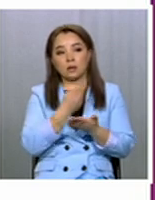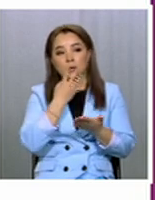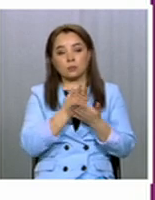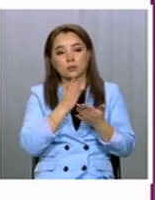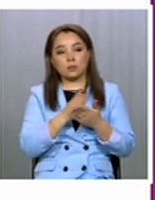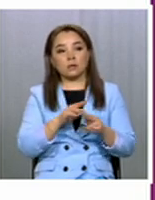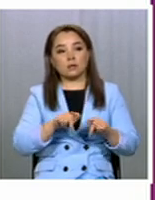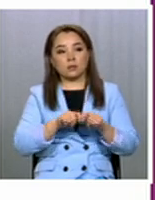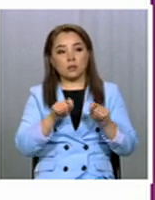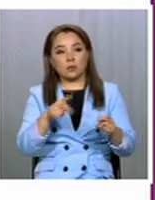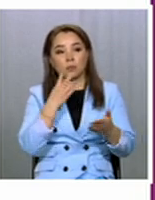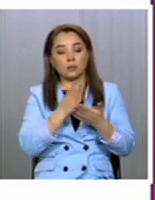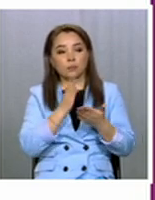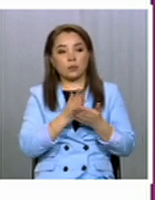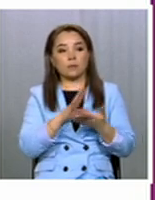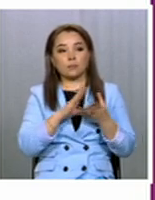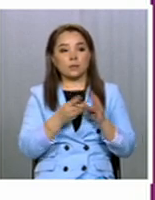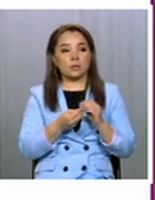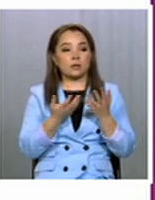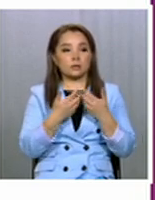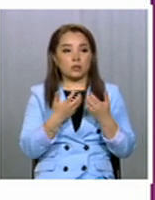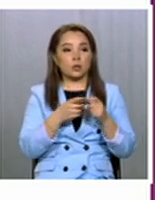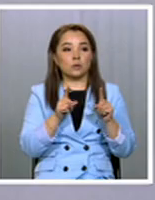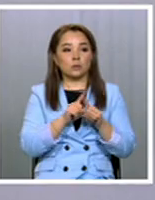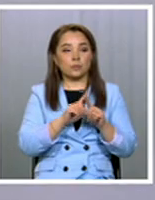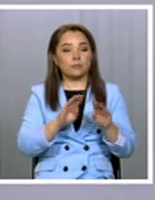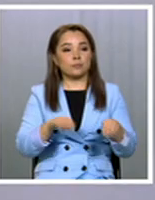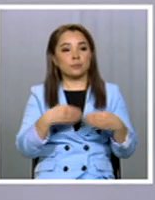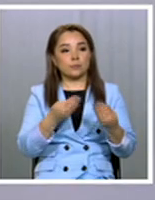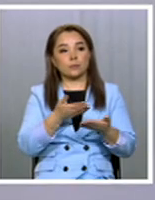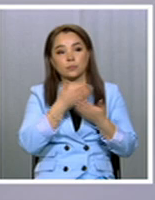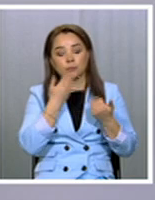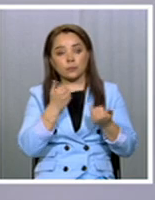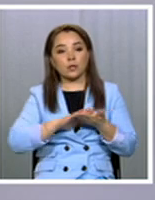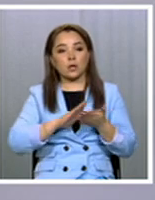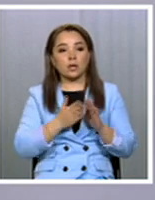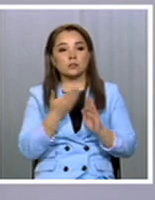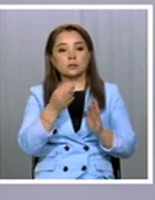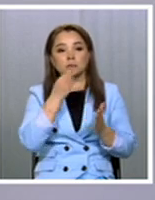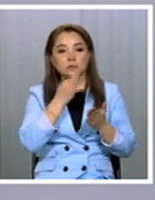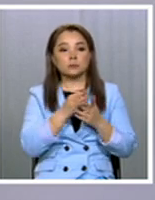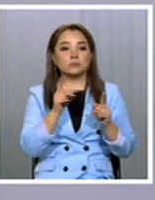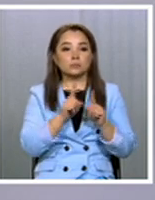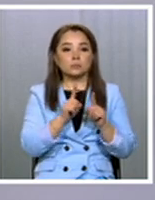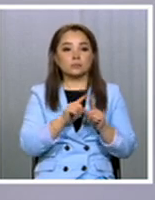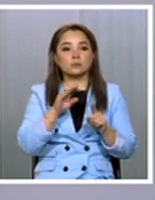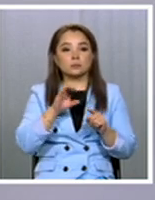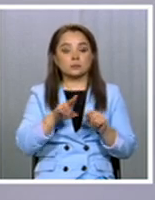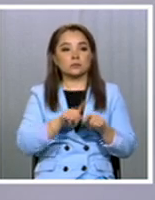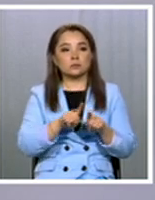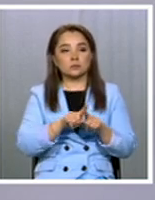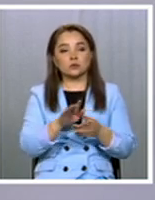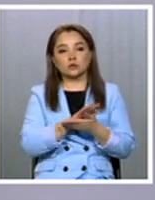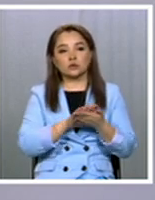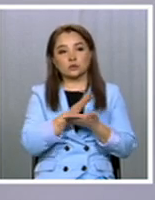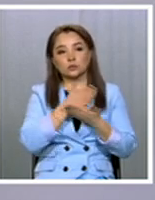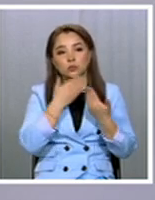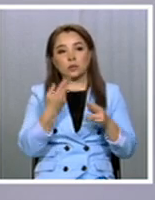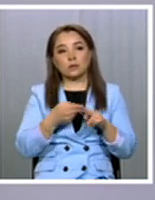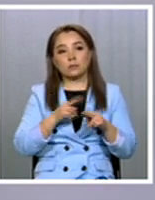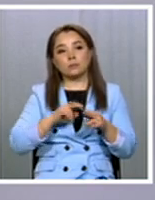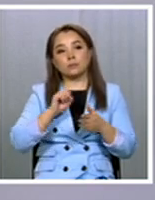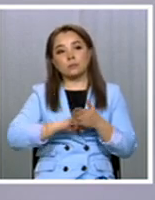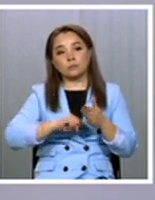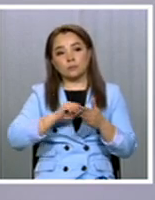керек. Есептің шартында берілмеген жағдайларды тестілеуге болмайды. Себеп ол